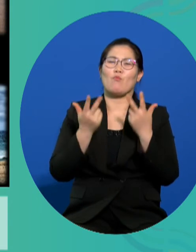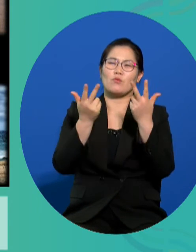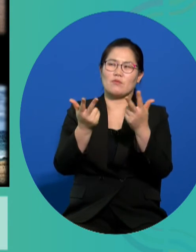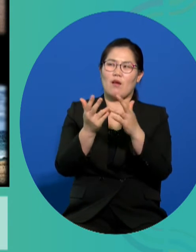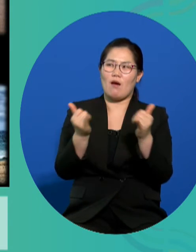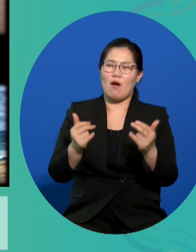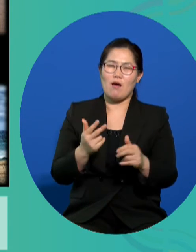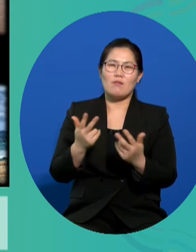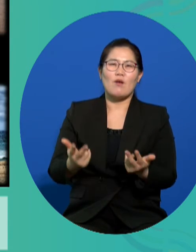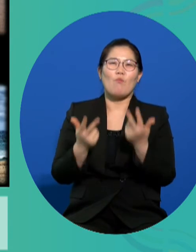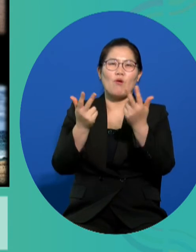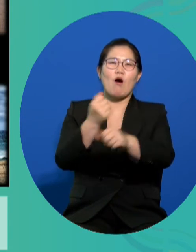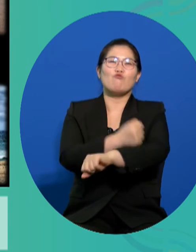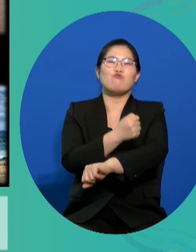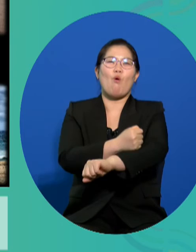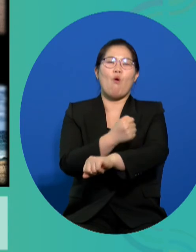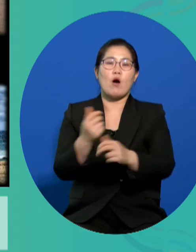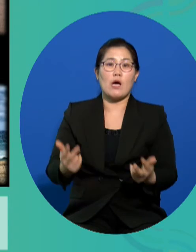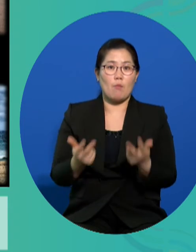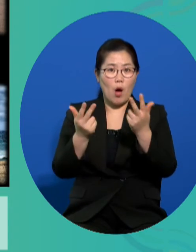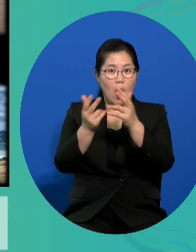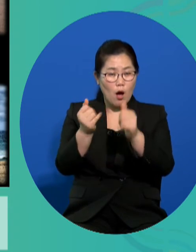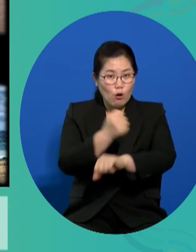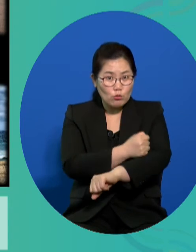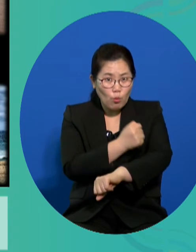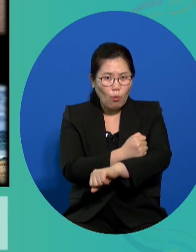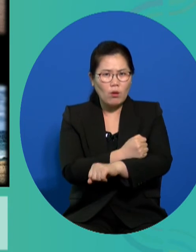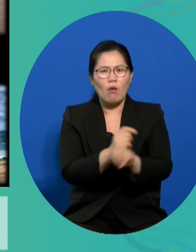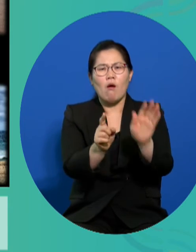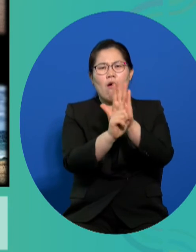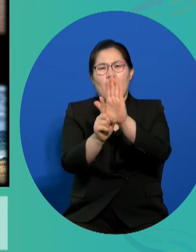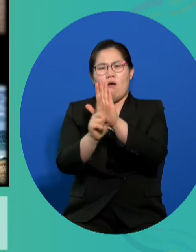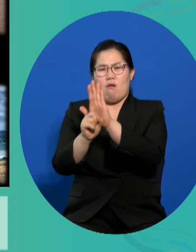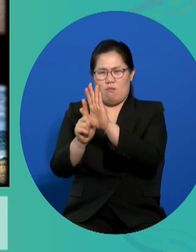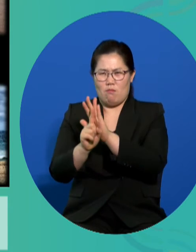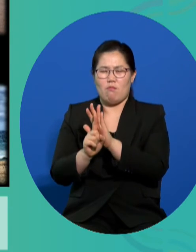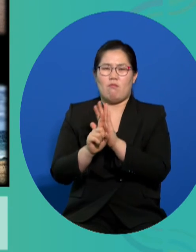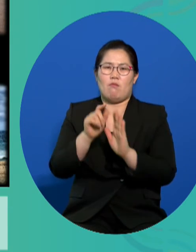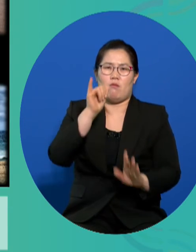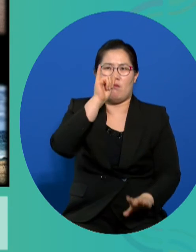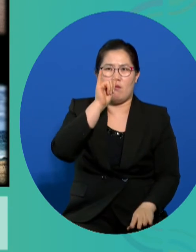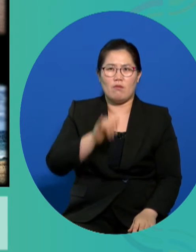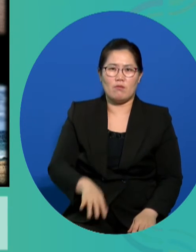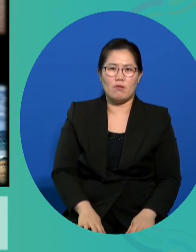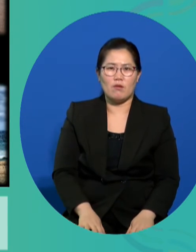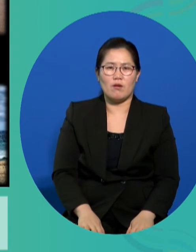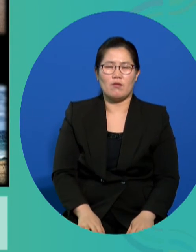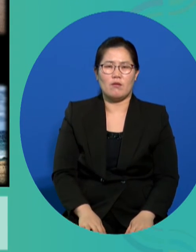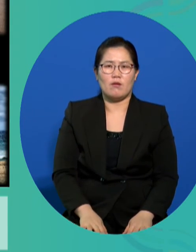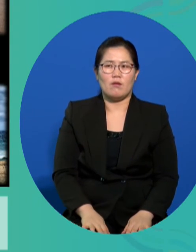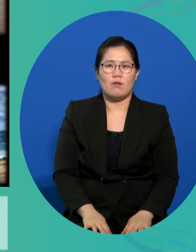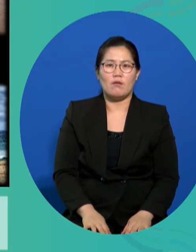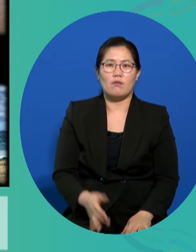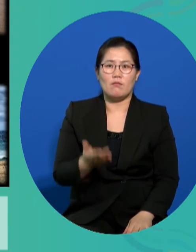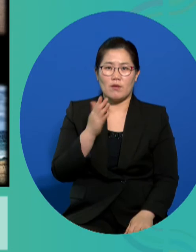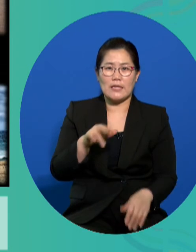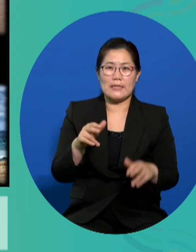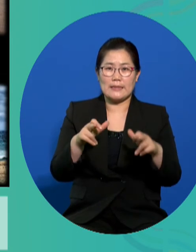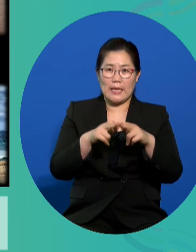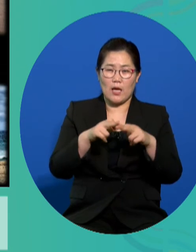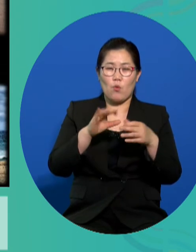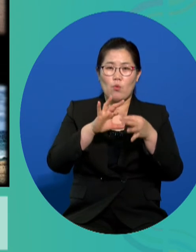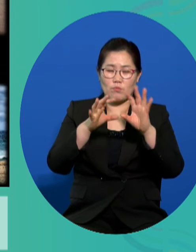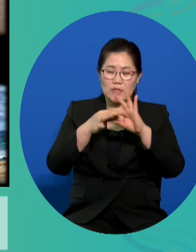다뤄놨더라고요. 상당히 개인적으로 이제 긍정적으로 봤고요. 물론 뭐 이쪽에 그 올림픽 패럴림픽 기념관도